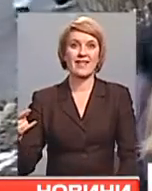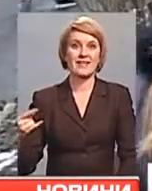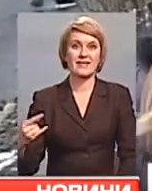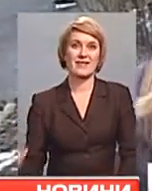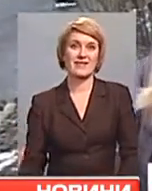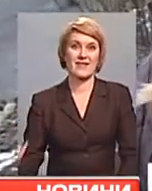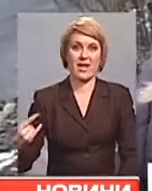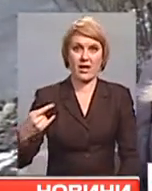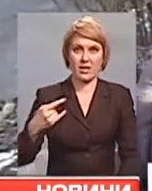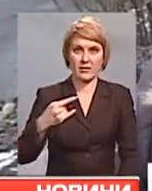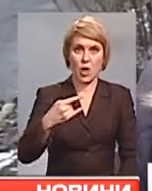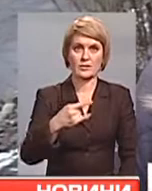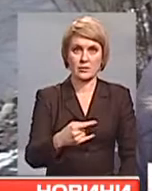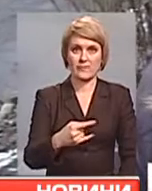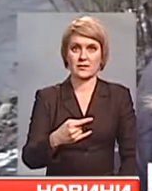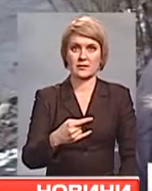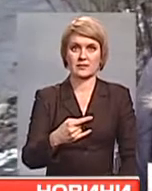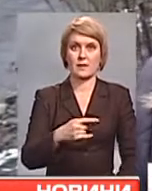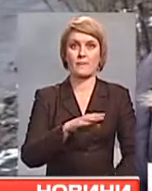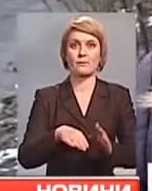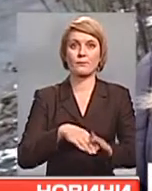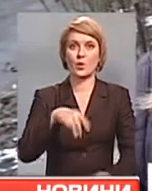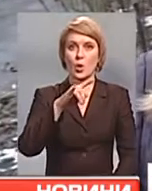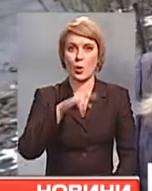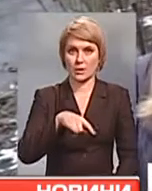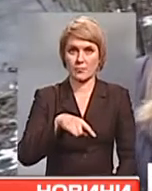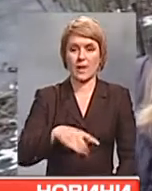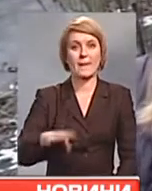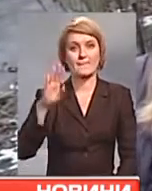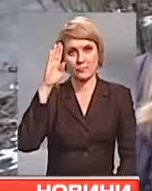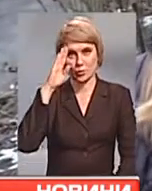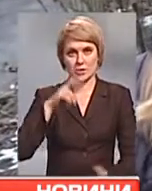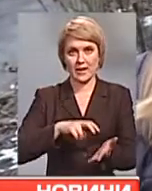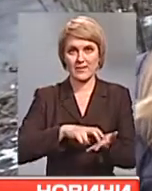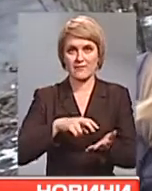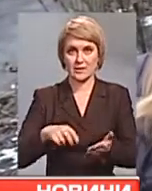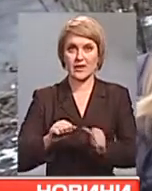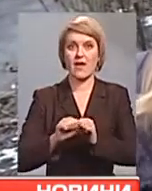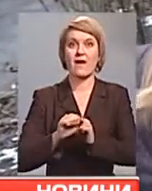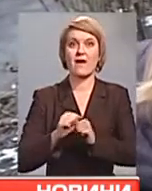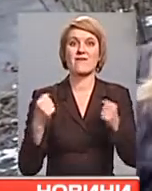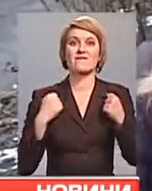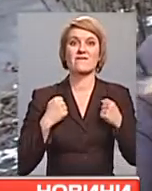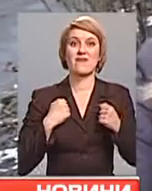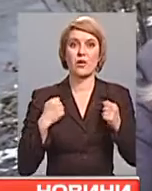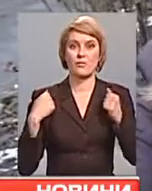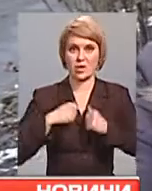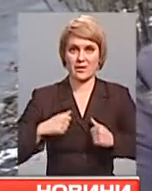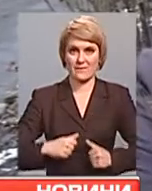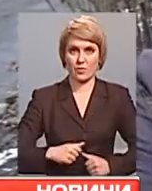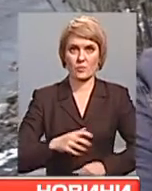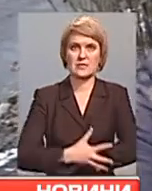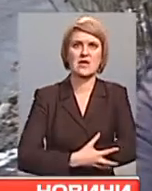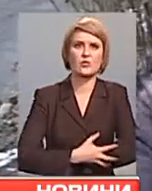і якраз там остановилась, виходить, під окнами. І чоловік оттуда вискочив в камуфляжній формі, за руку держався